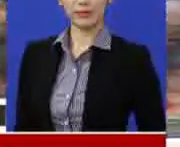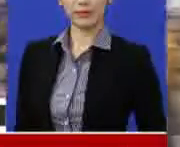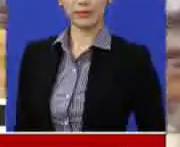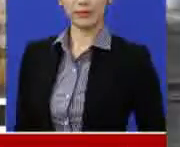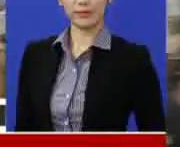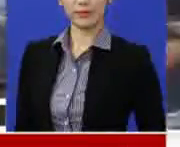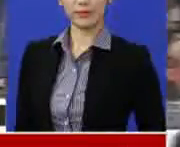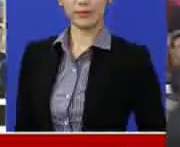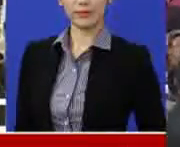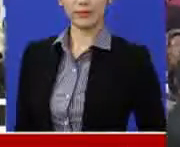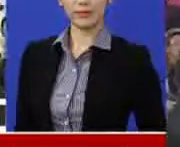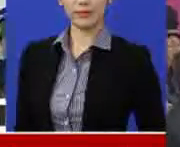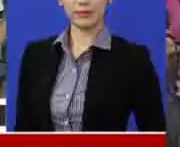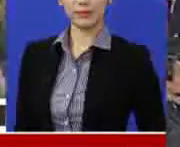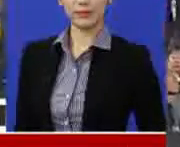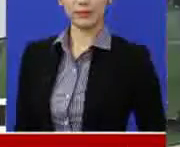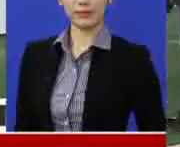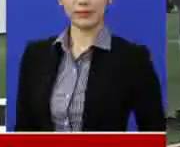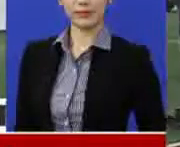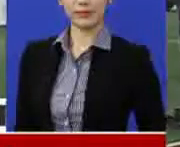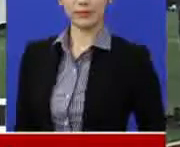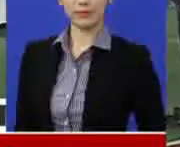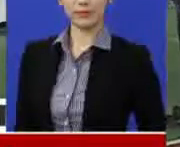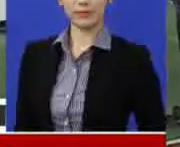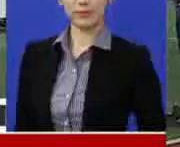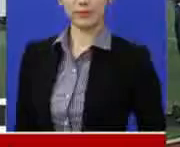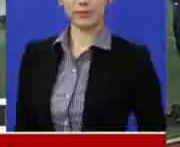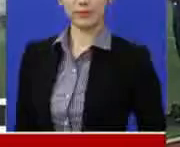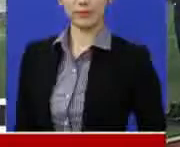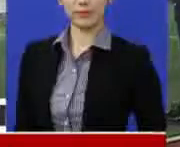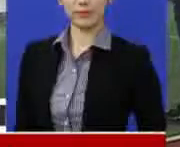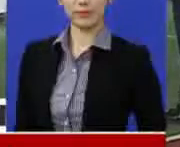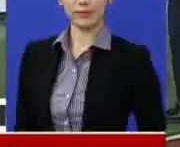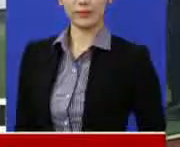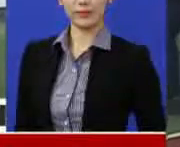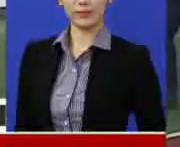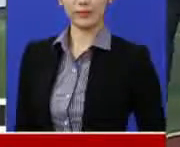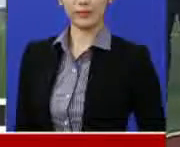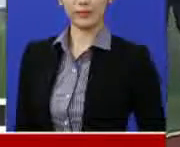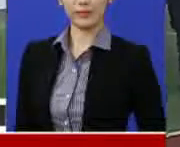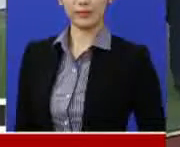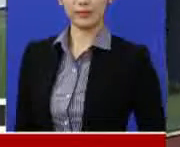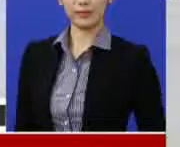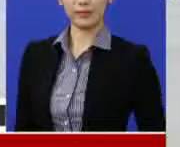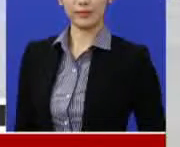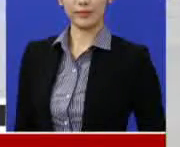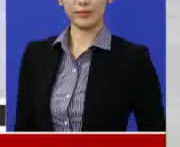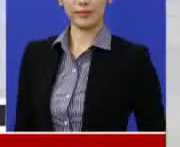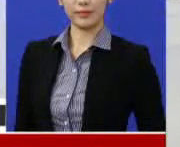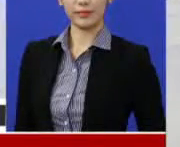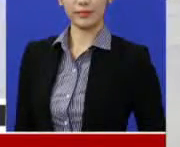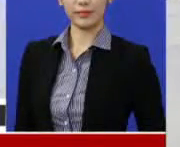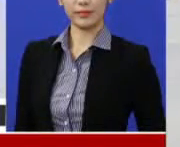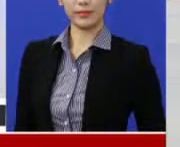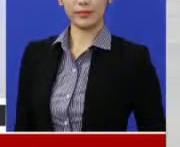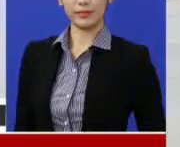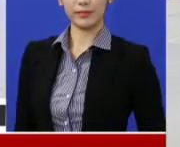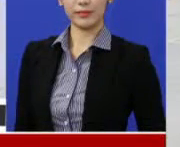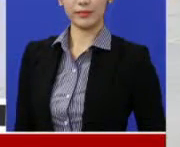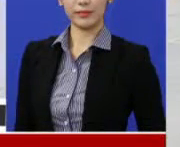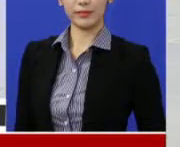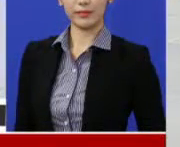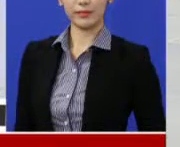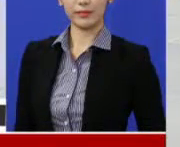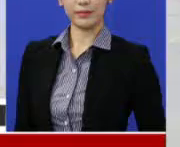모집해 역대급 규모를 선보였습니다. 네. 새로운 역사를 떠내려갈 다음 주인공은 이번 대회에서 3위에 오른